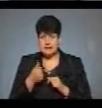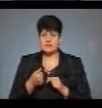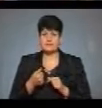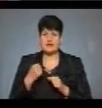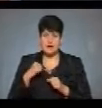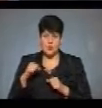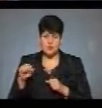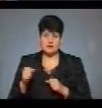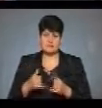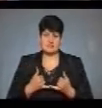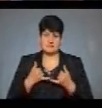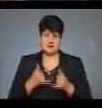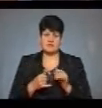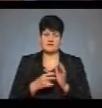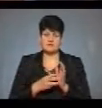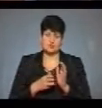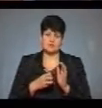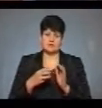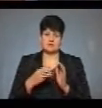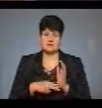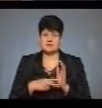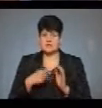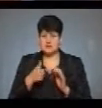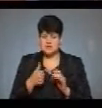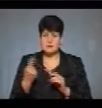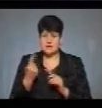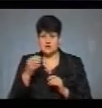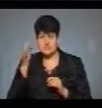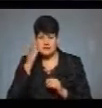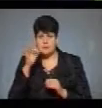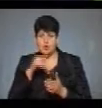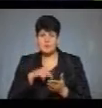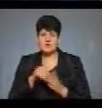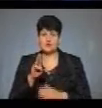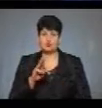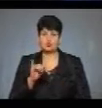завершуємо цей рік рекордів, який присвячений 870-річчю першої згадки про місто Шумськ.